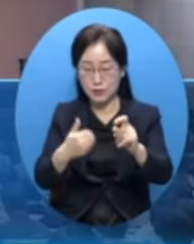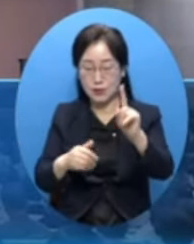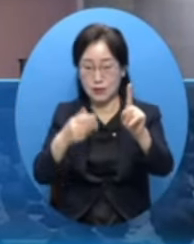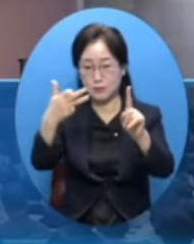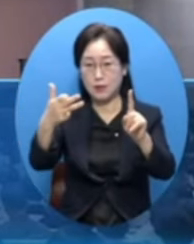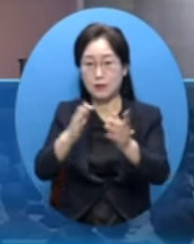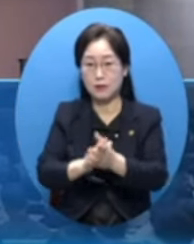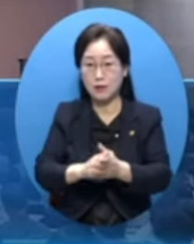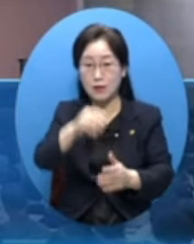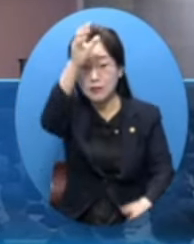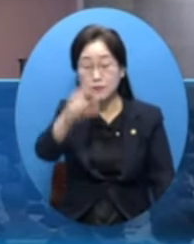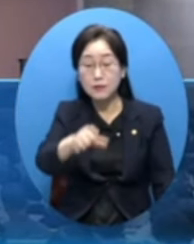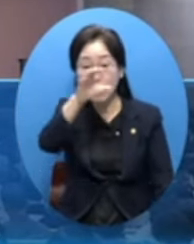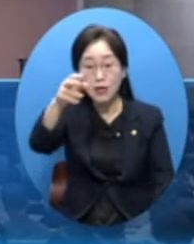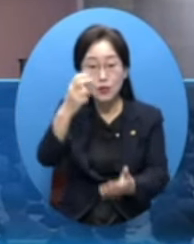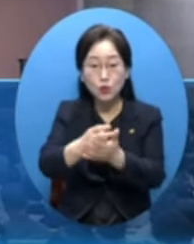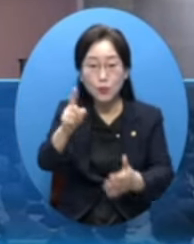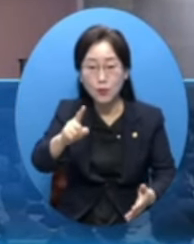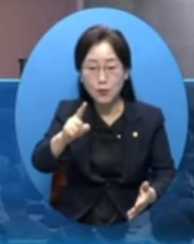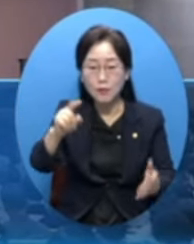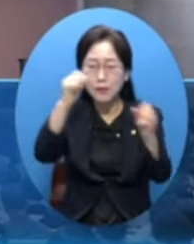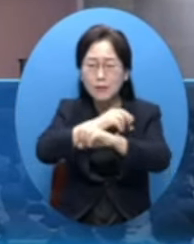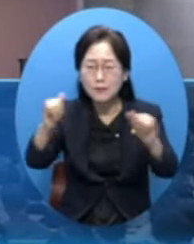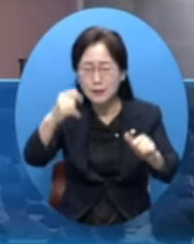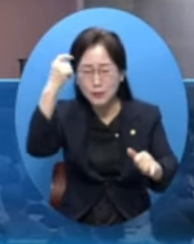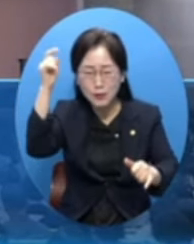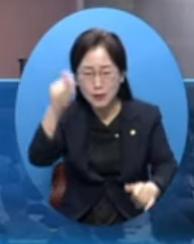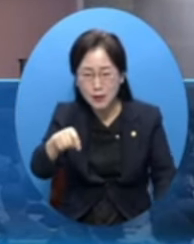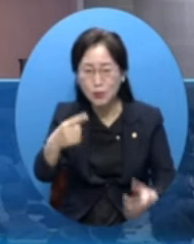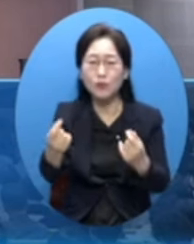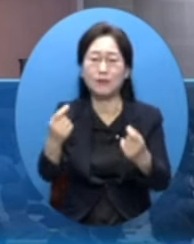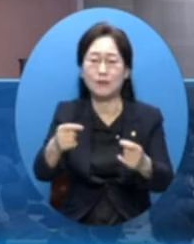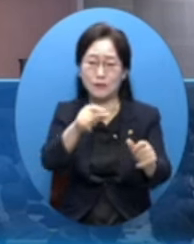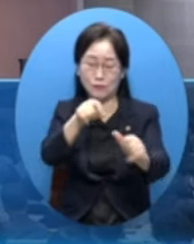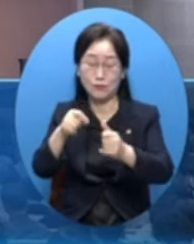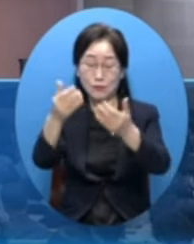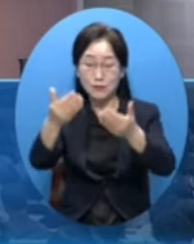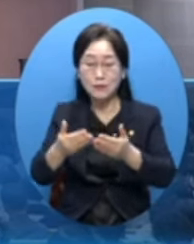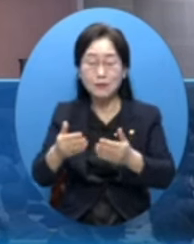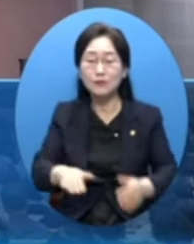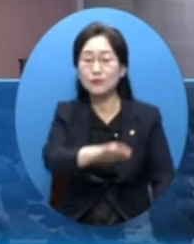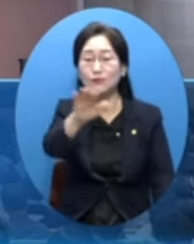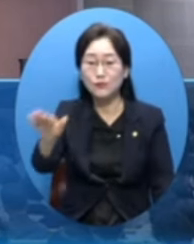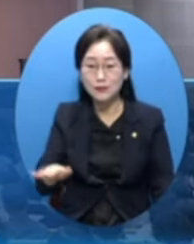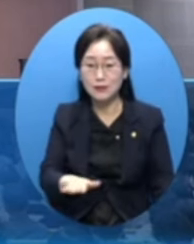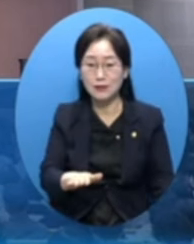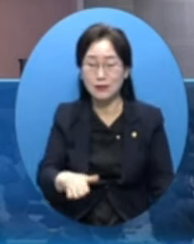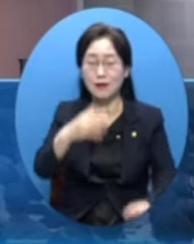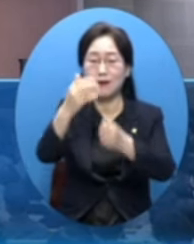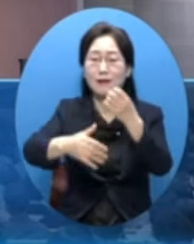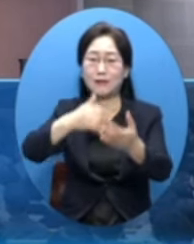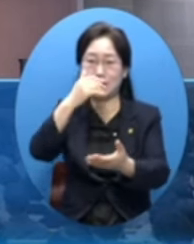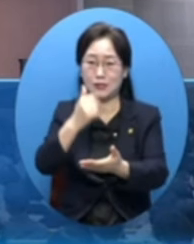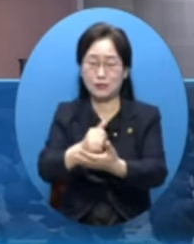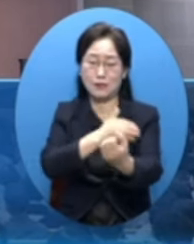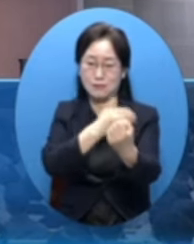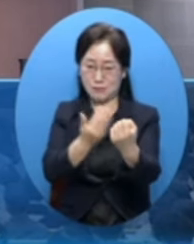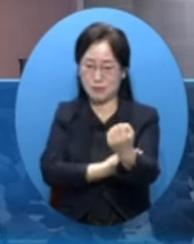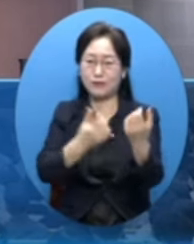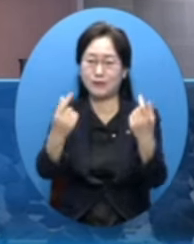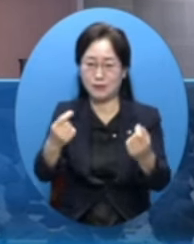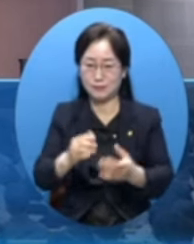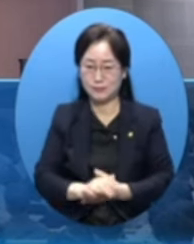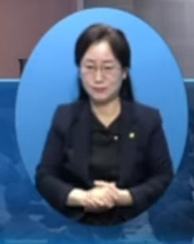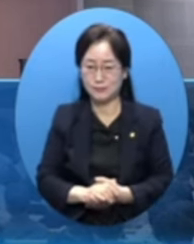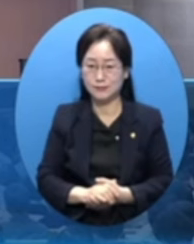십자가의 도가 멸망하는 자들에게는 미련한 것이요 구원을 받는 우리에게는 하나님의 능력이라.